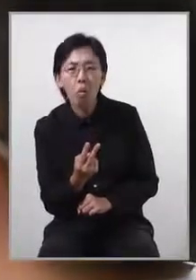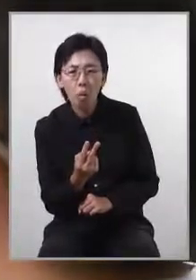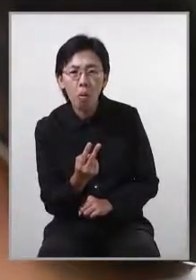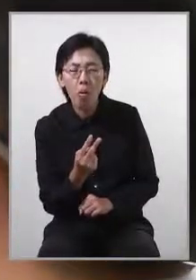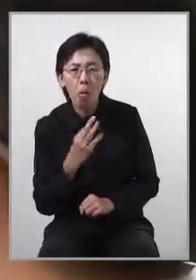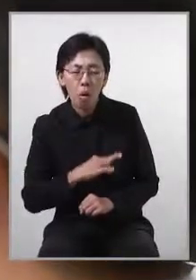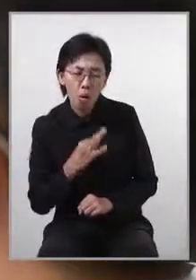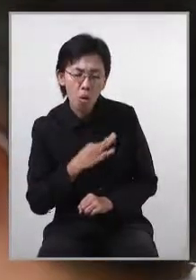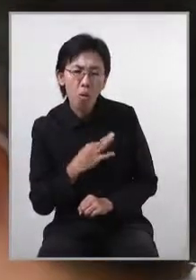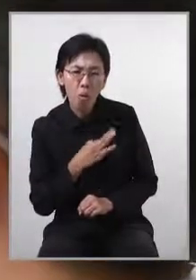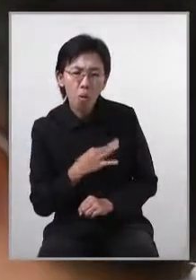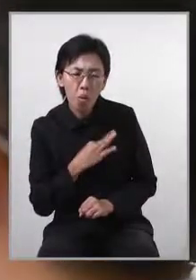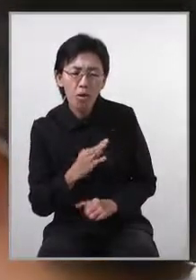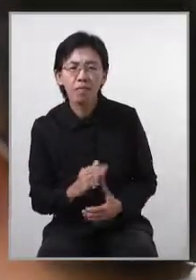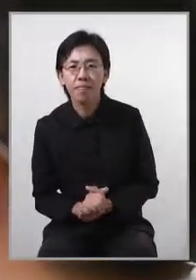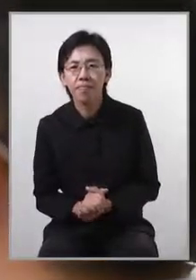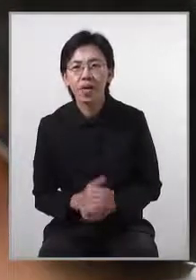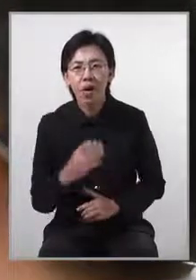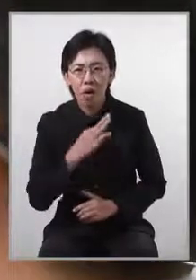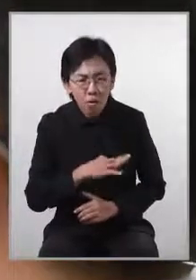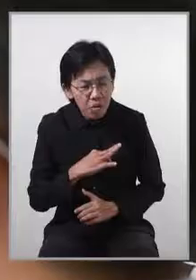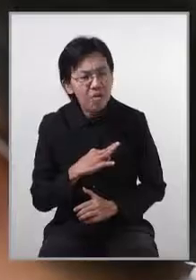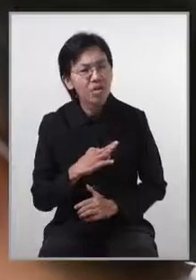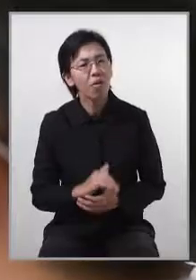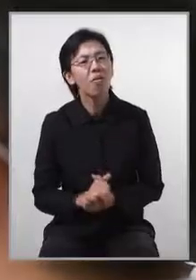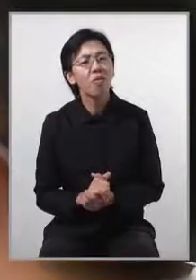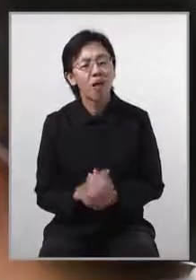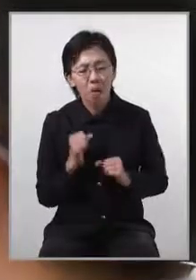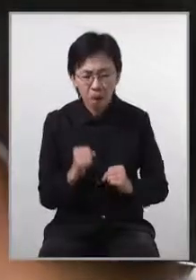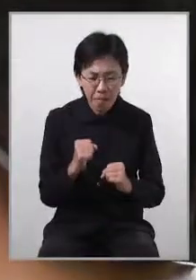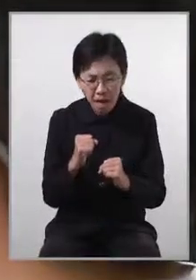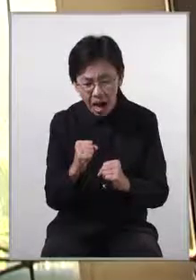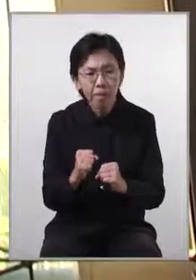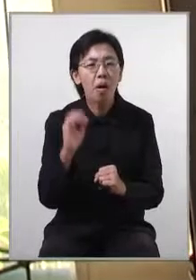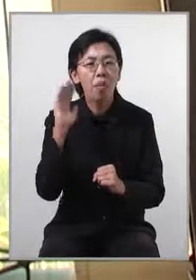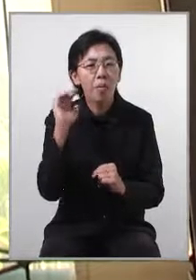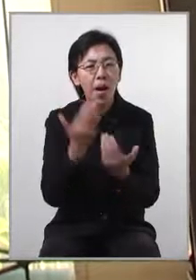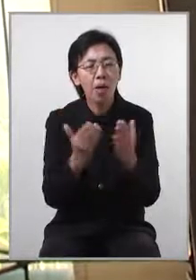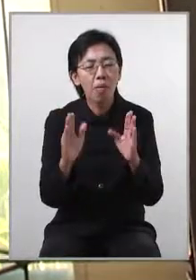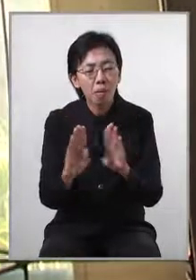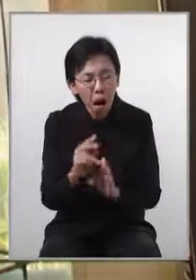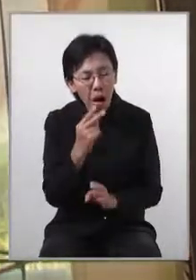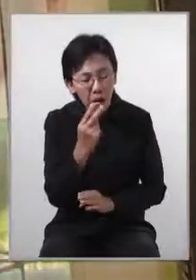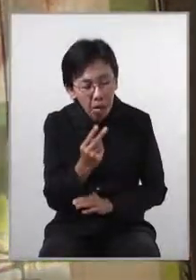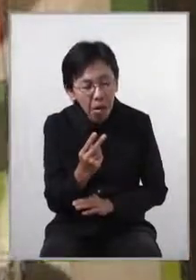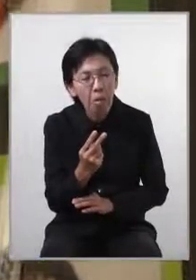ะเริ่มใสในความพยายามของผู้ปกครอง